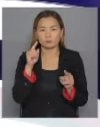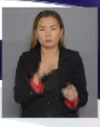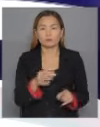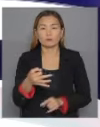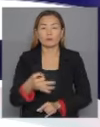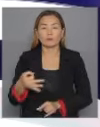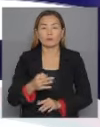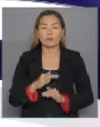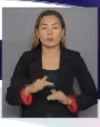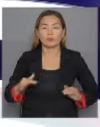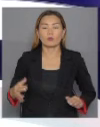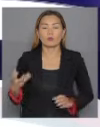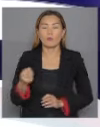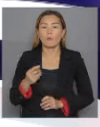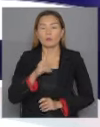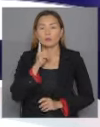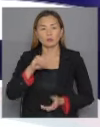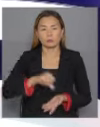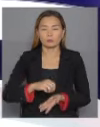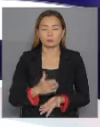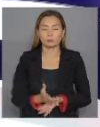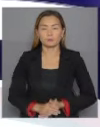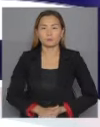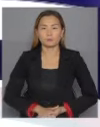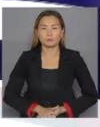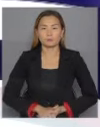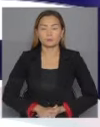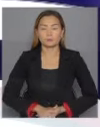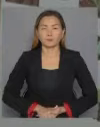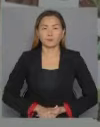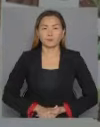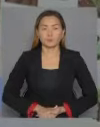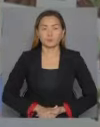облыстың дарынды балалары мен студенттері қатысты.